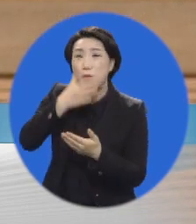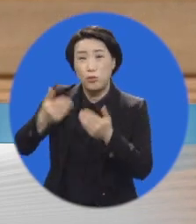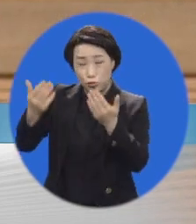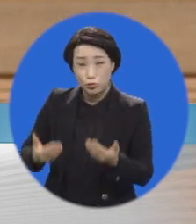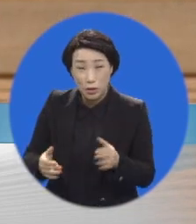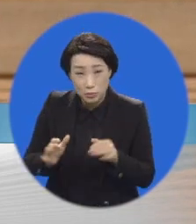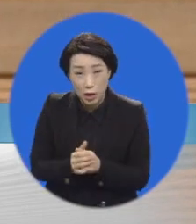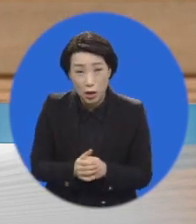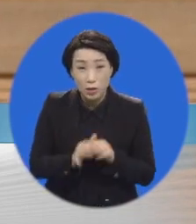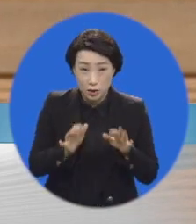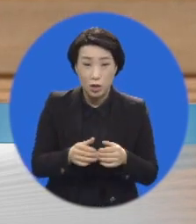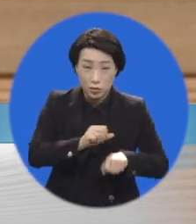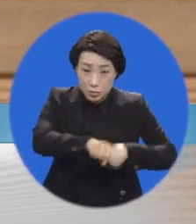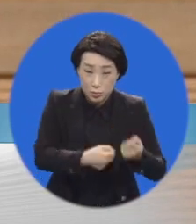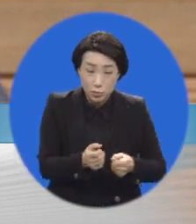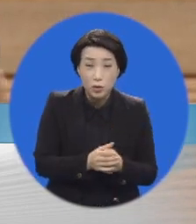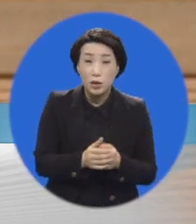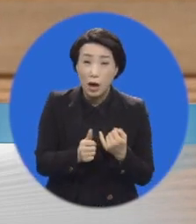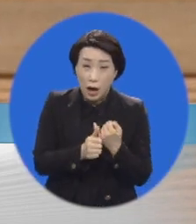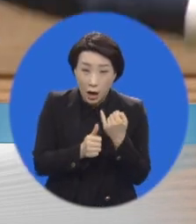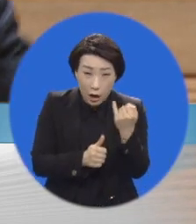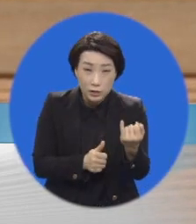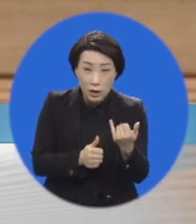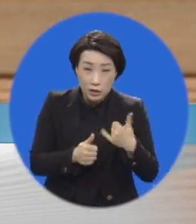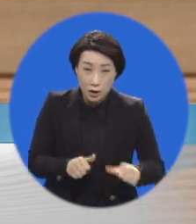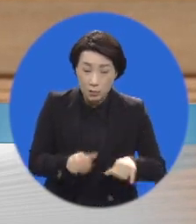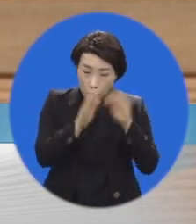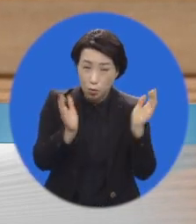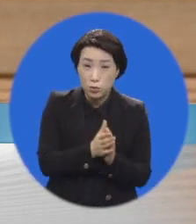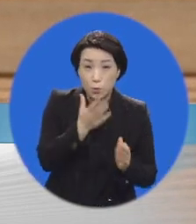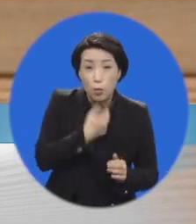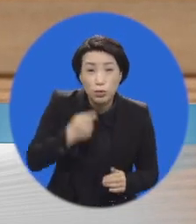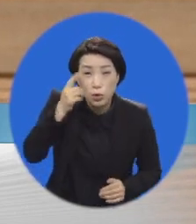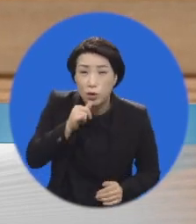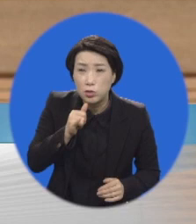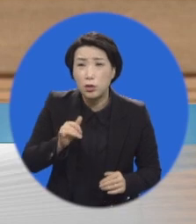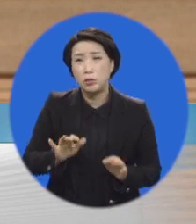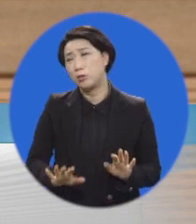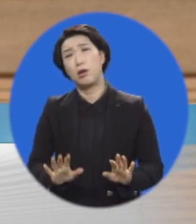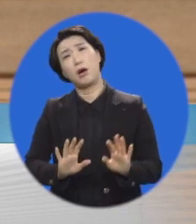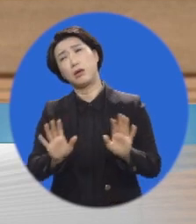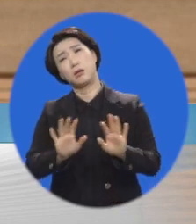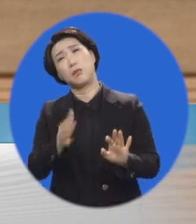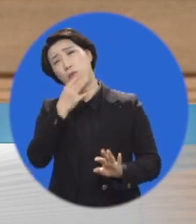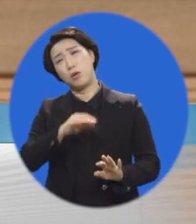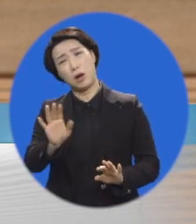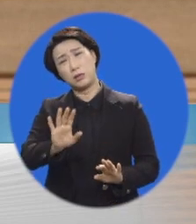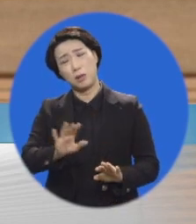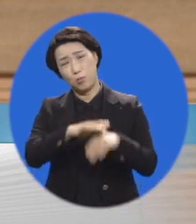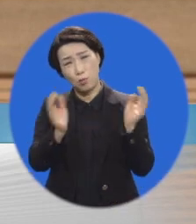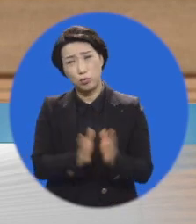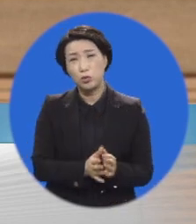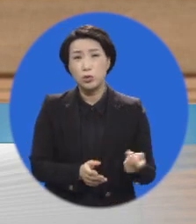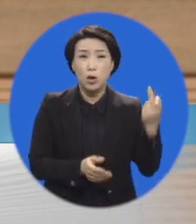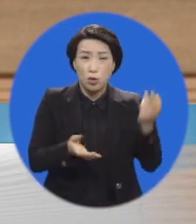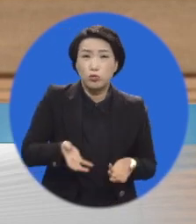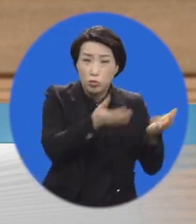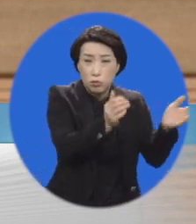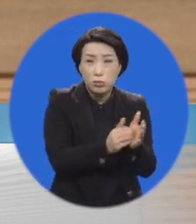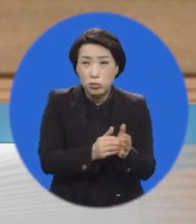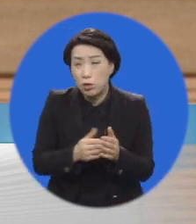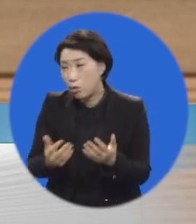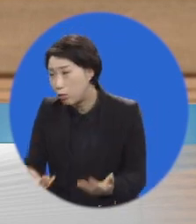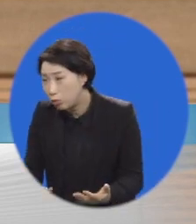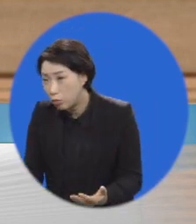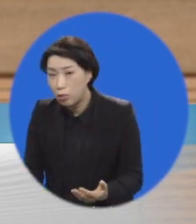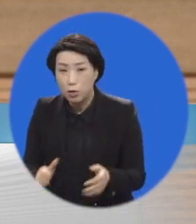짐승이나 마누라나 자식들이나 그게 다 복인 줄 알았더니 이게 복이 아니오. 다 건너가 버렸어. 형의